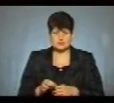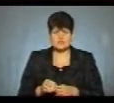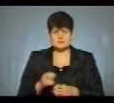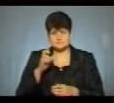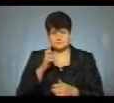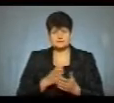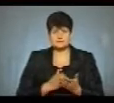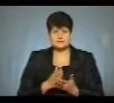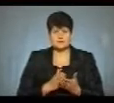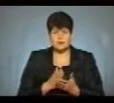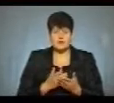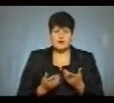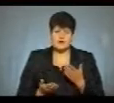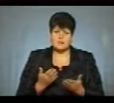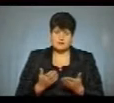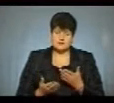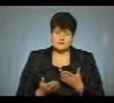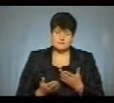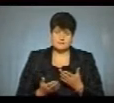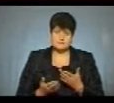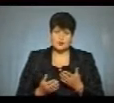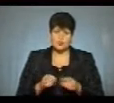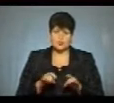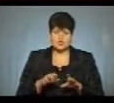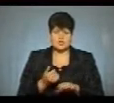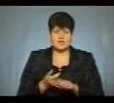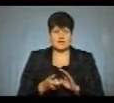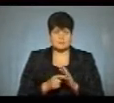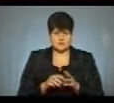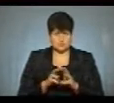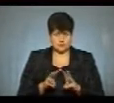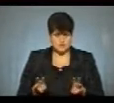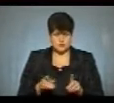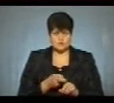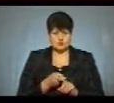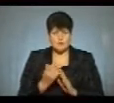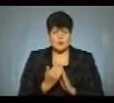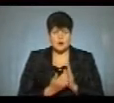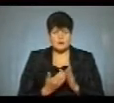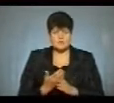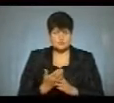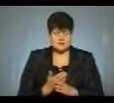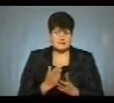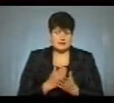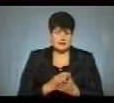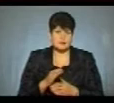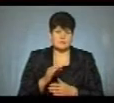комунальні послуги. Проте все ж таки у рішенні Кабміну, що стосується програми субсидій, йдеться про